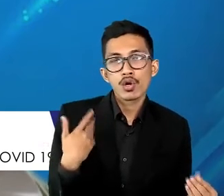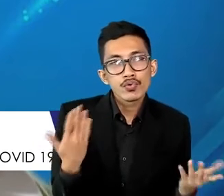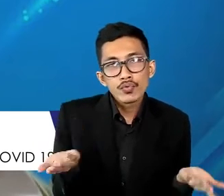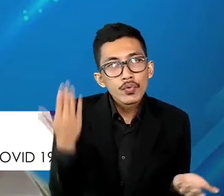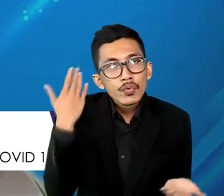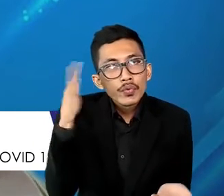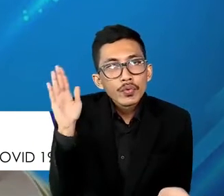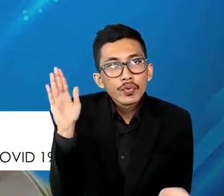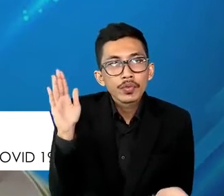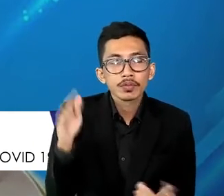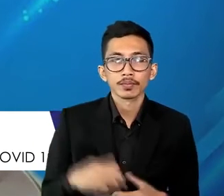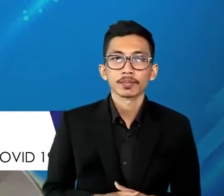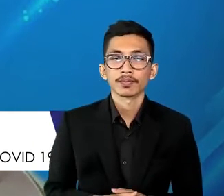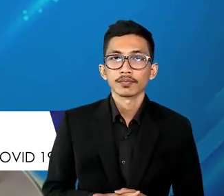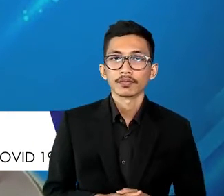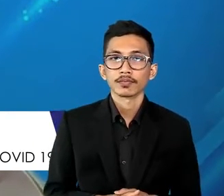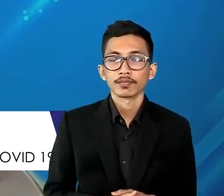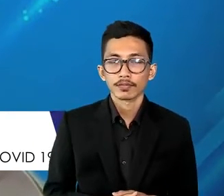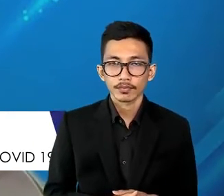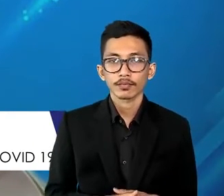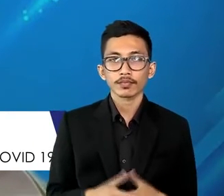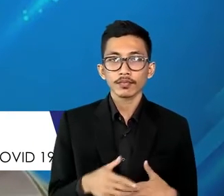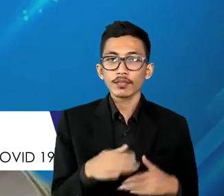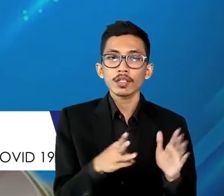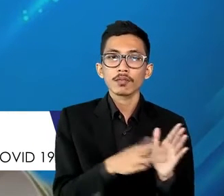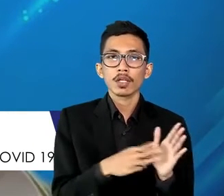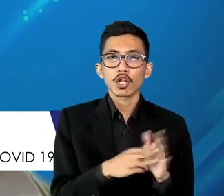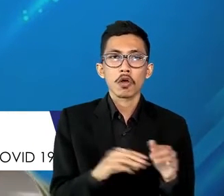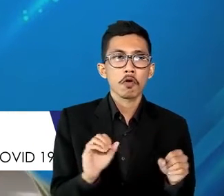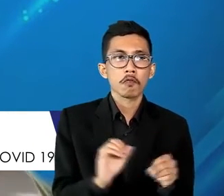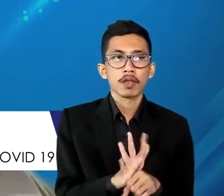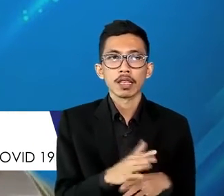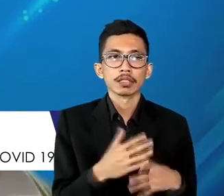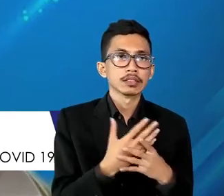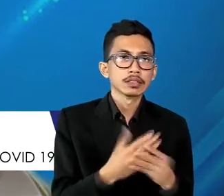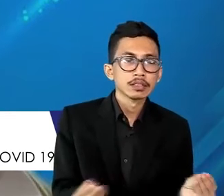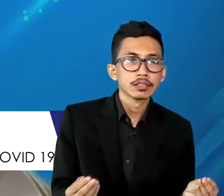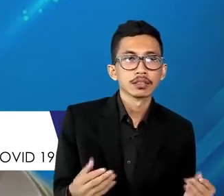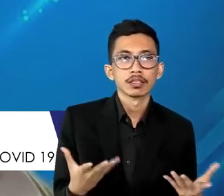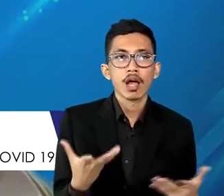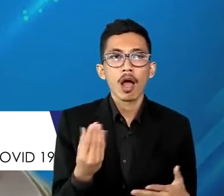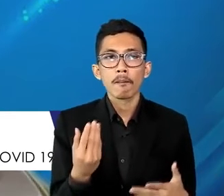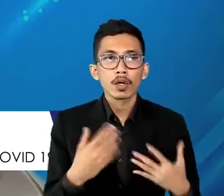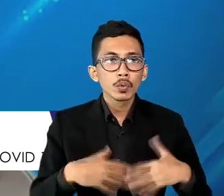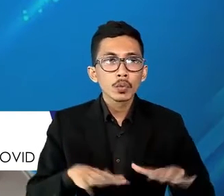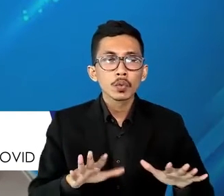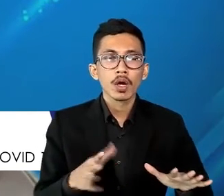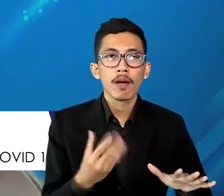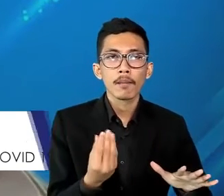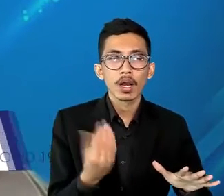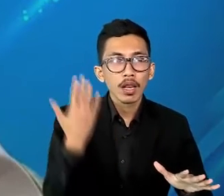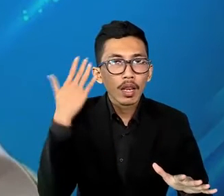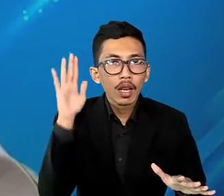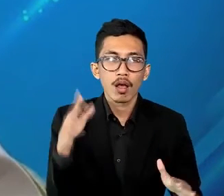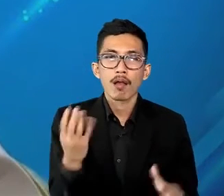nanti kita dapat mengatasi masalah COVID ini. Beberapa negara yang sudah